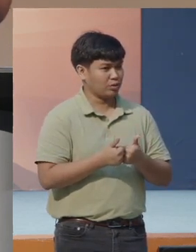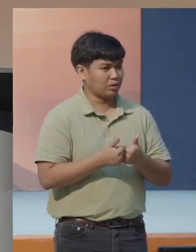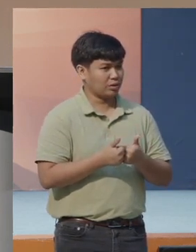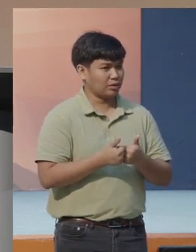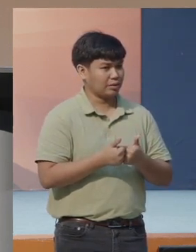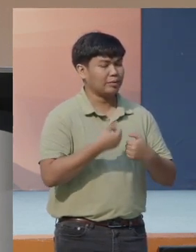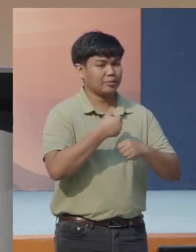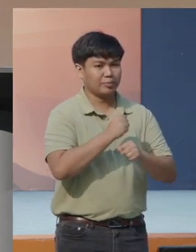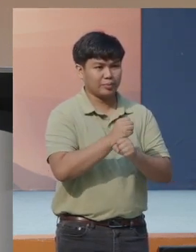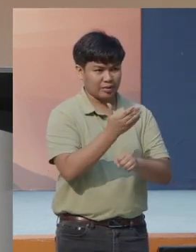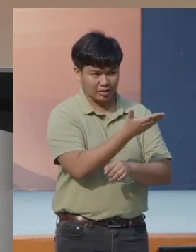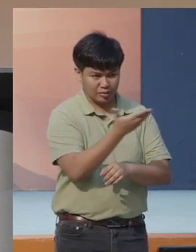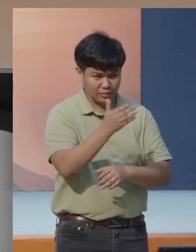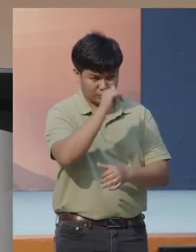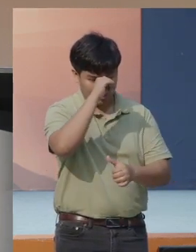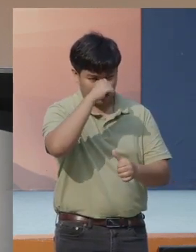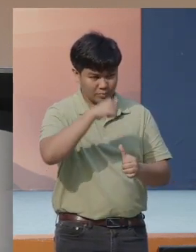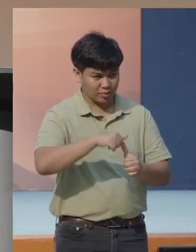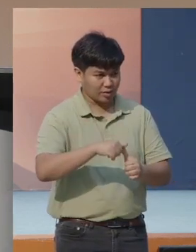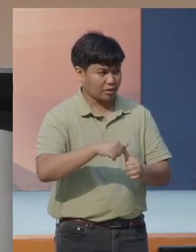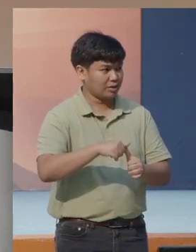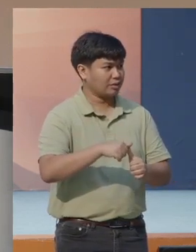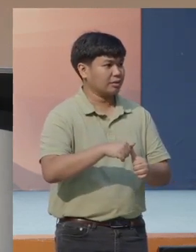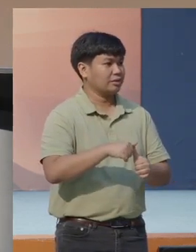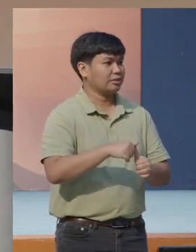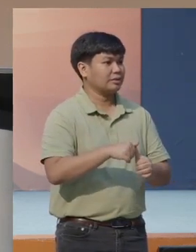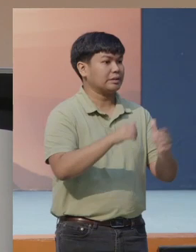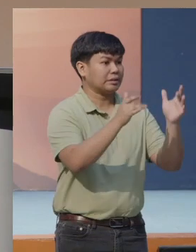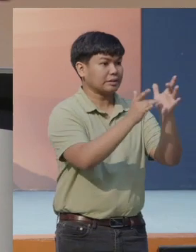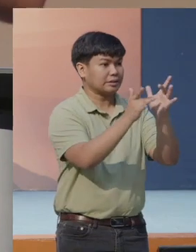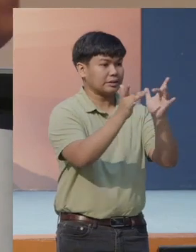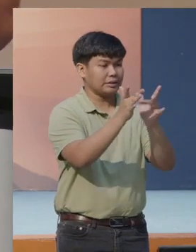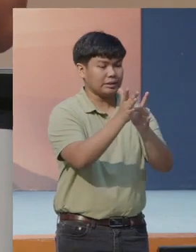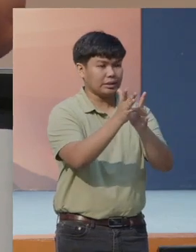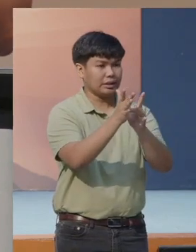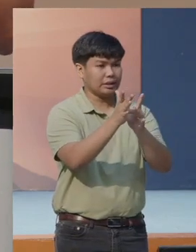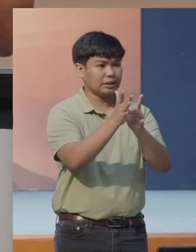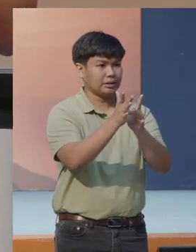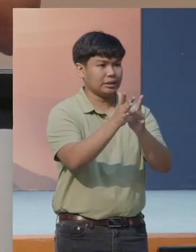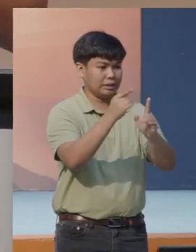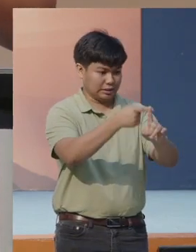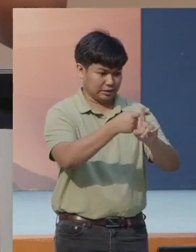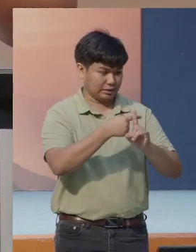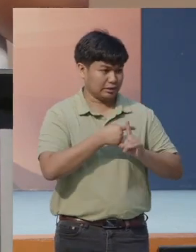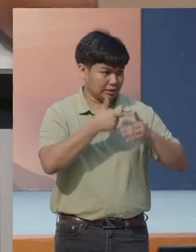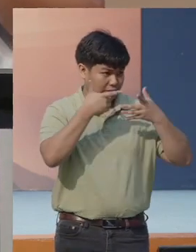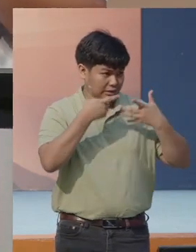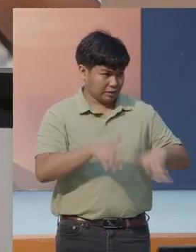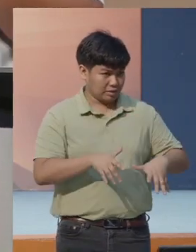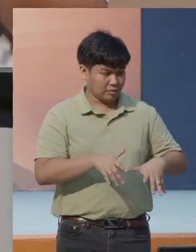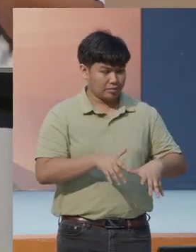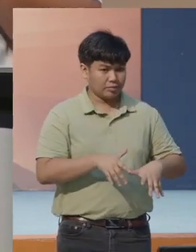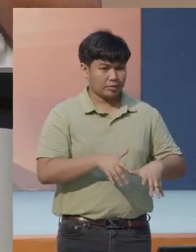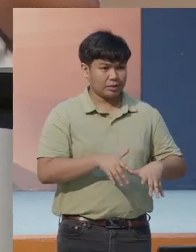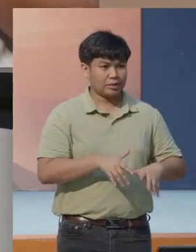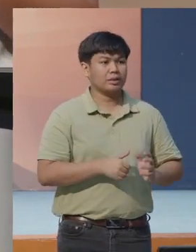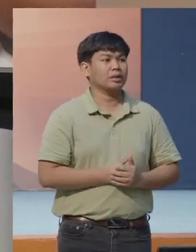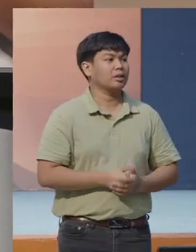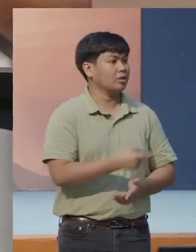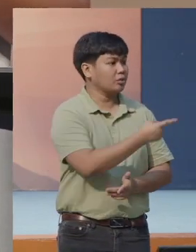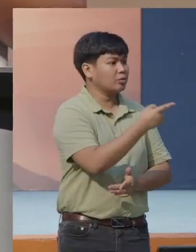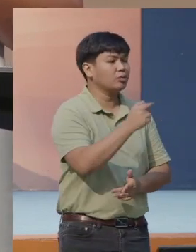reminding you na kung si Hesus Kristo na nga ay nasa buhay ninyo, you are now